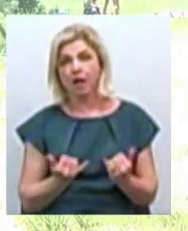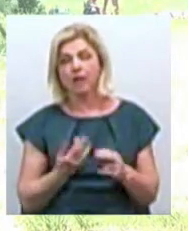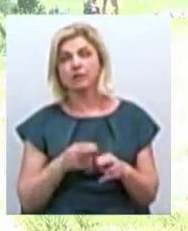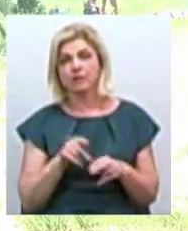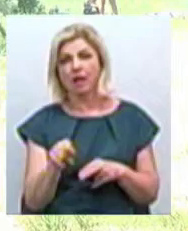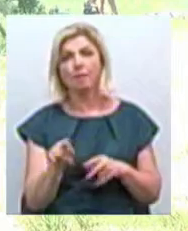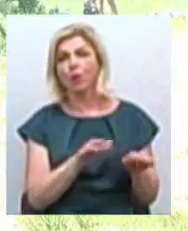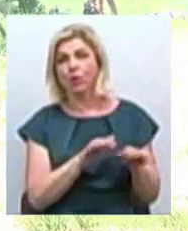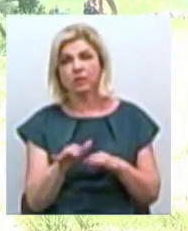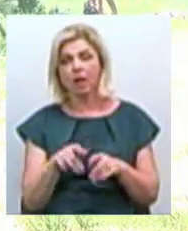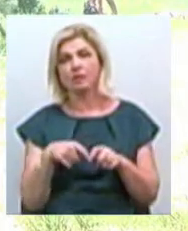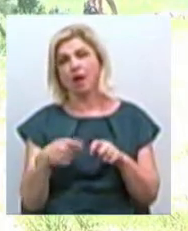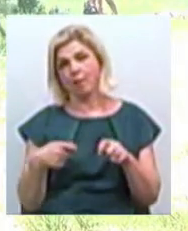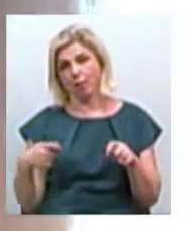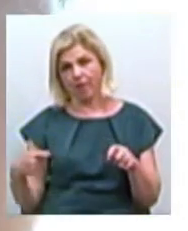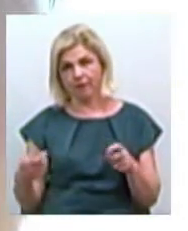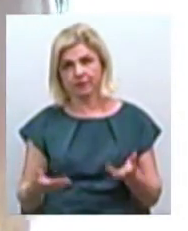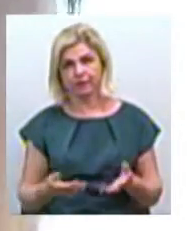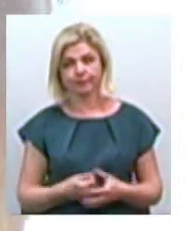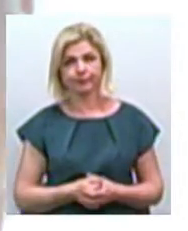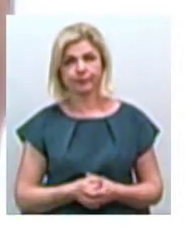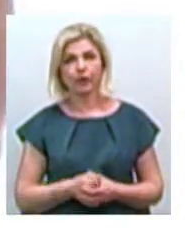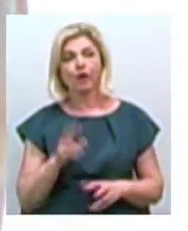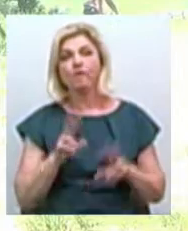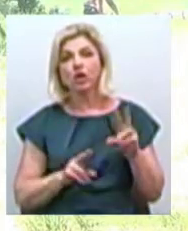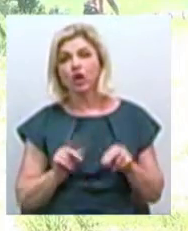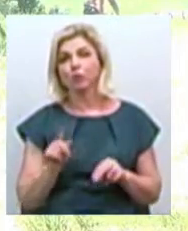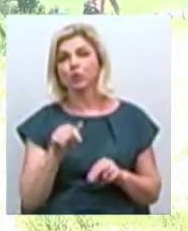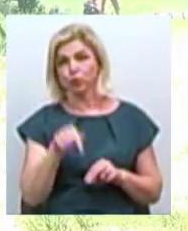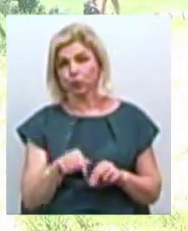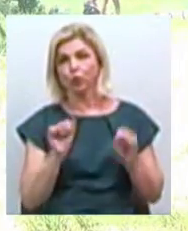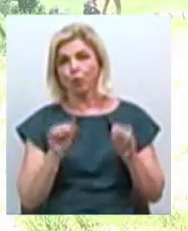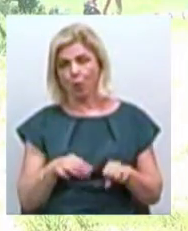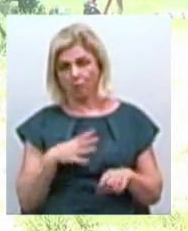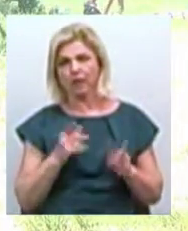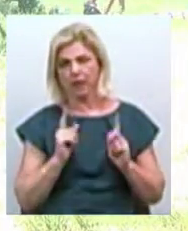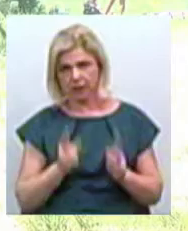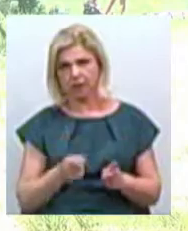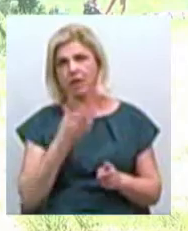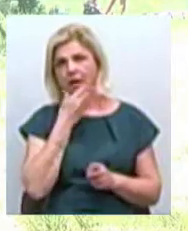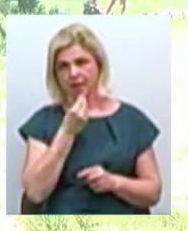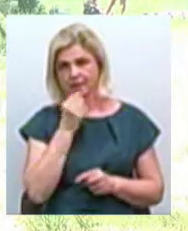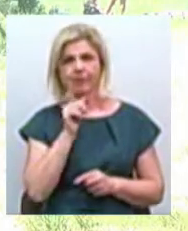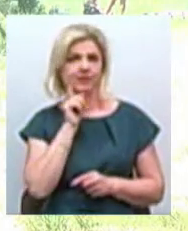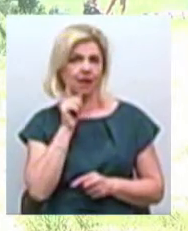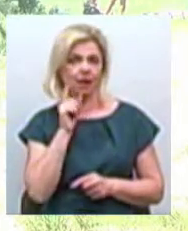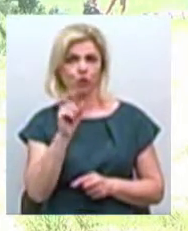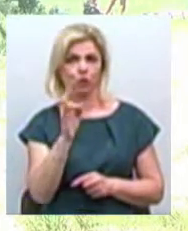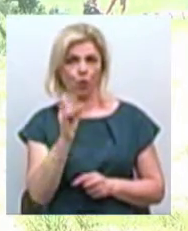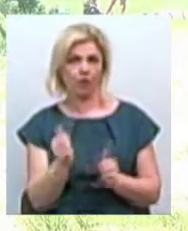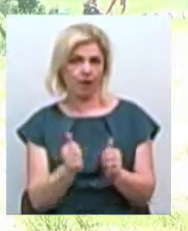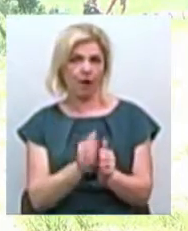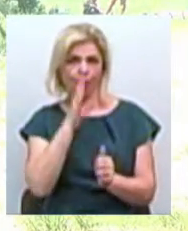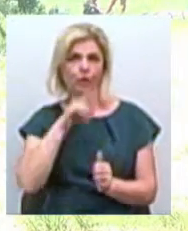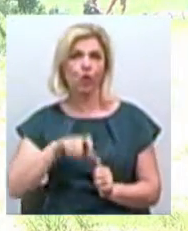процес загальмувався. Вважаємо, що тут може бути дійсно рекреаційна зелена зона біля води.